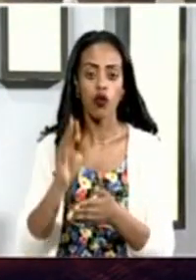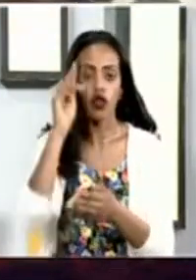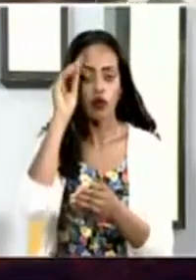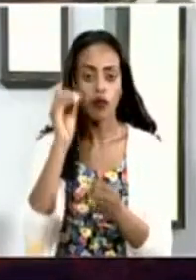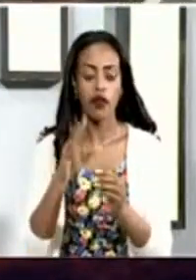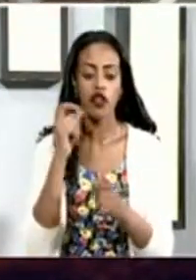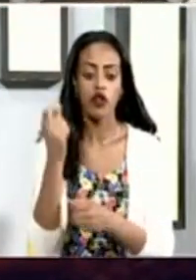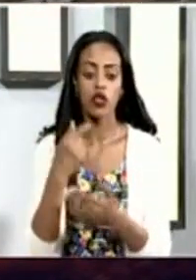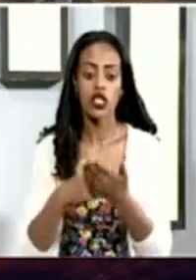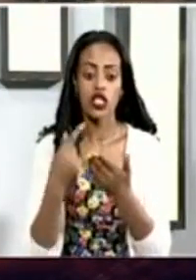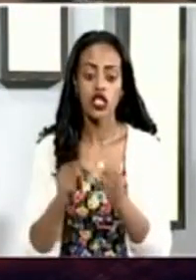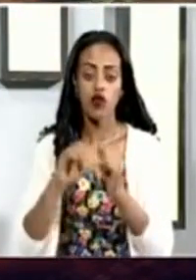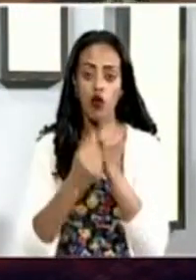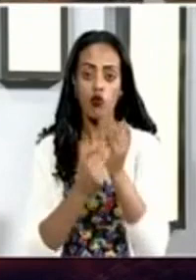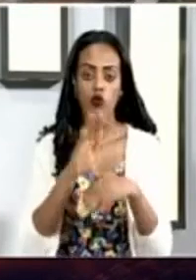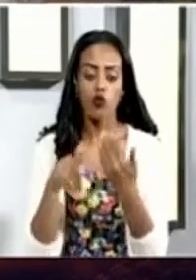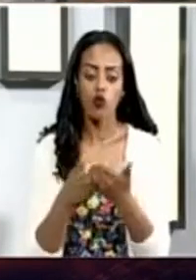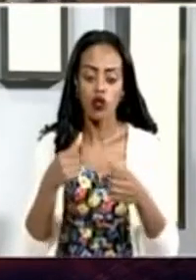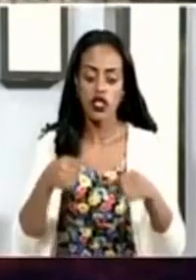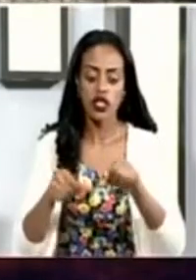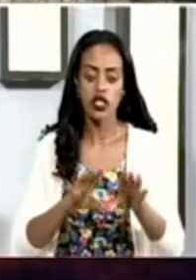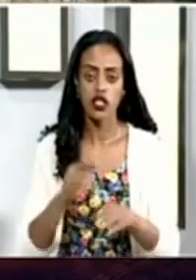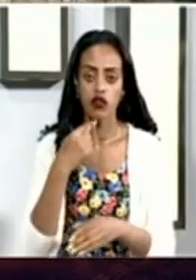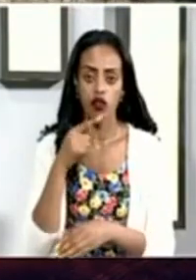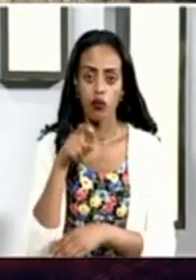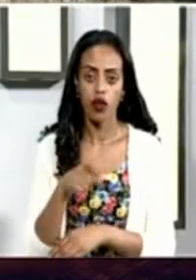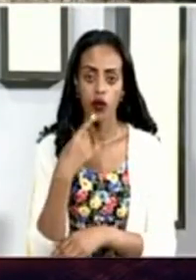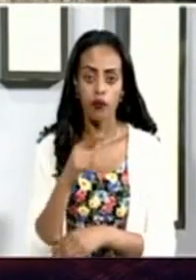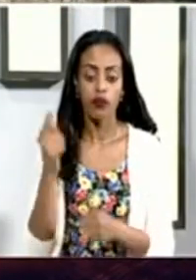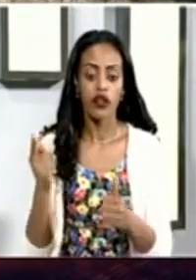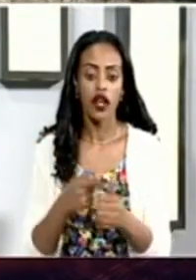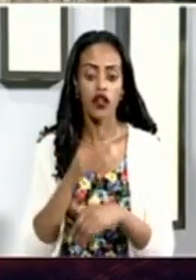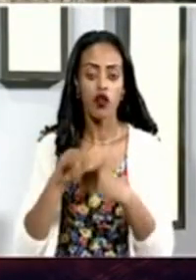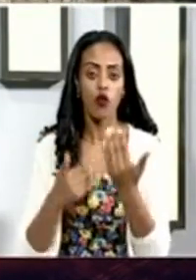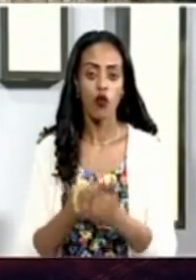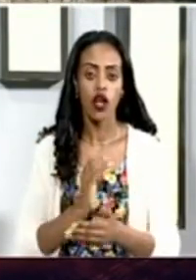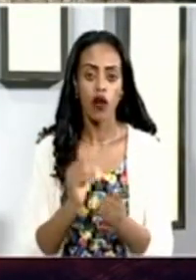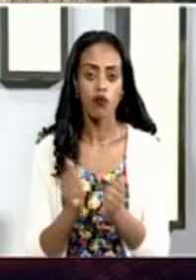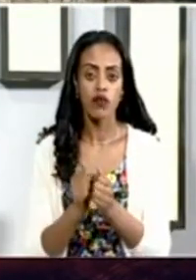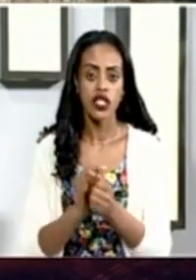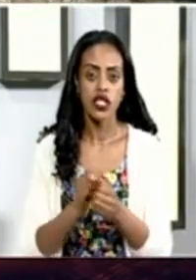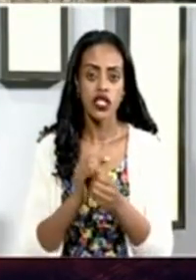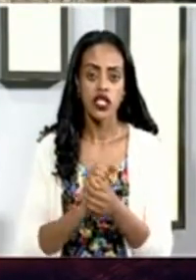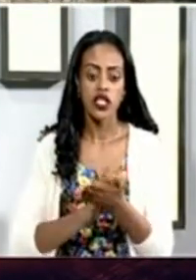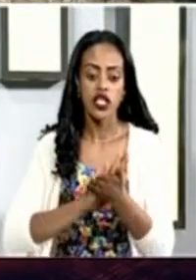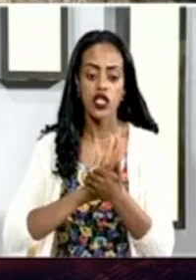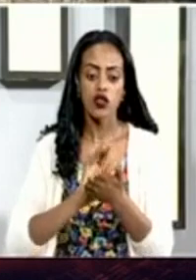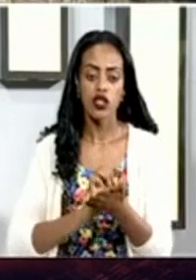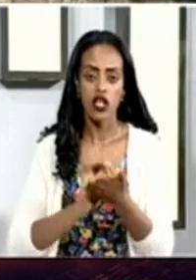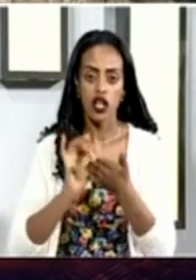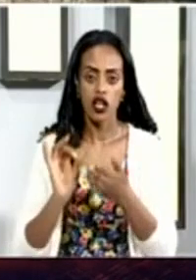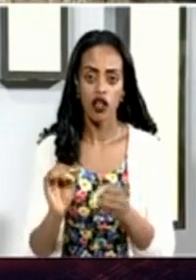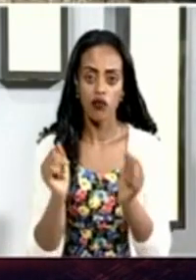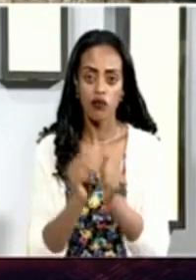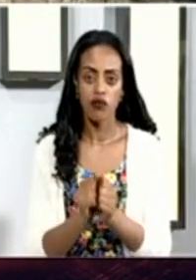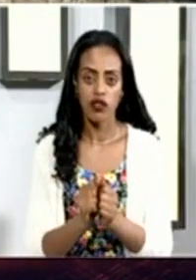መርሃን ንዕውትነት ህዝቢ ፋውንዴሽን ኩሉ እጃሙ ከበርክቲ ይግባእ ኢሎም ብሓደ ኩላና ምስ ሊቃውንተ ቤተ ክርስትያን ኮይንና ምስ